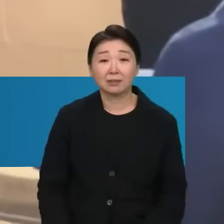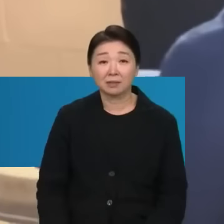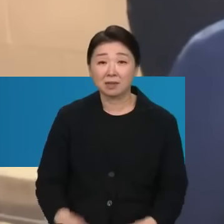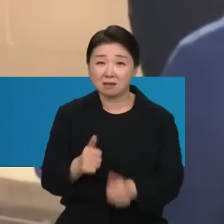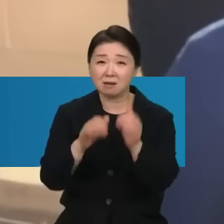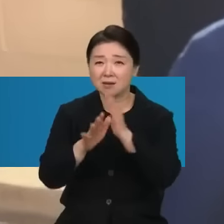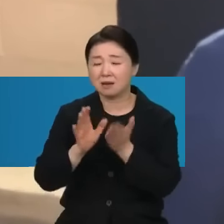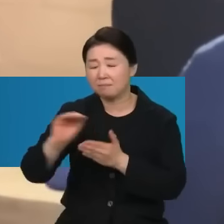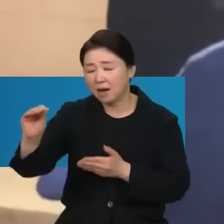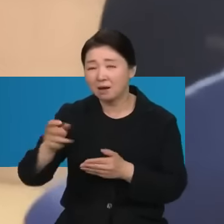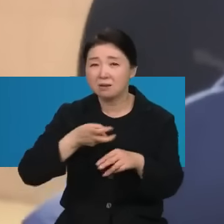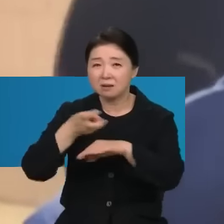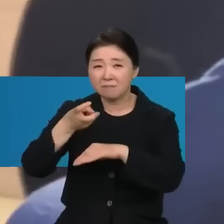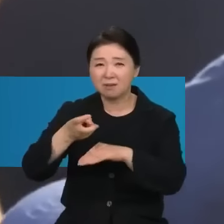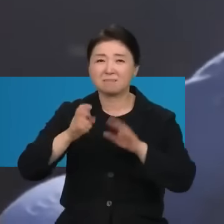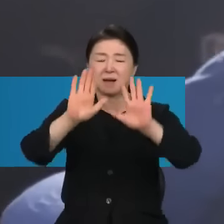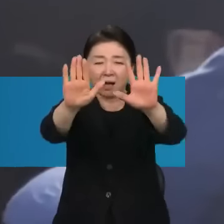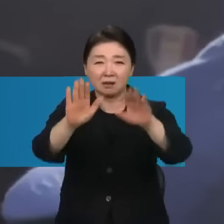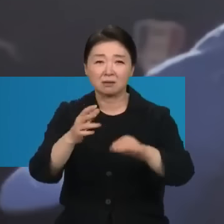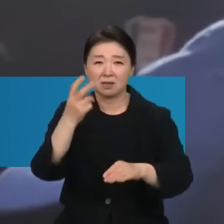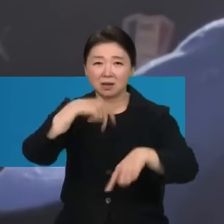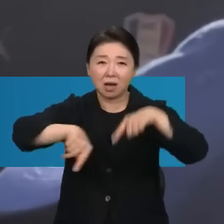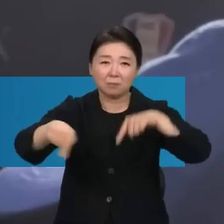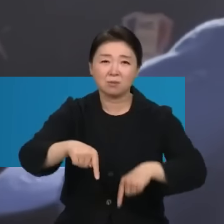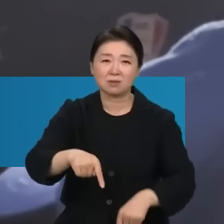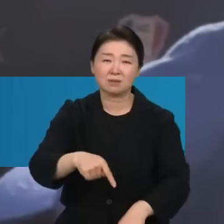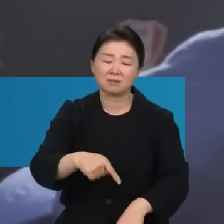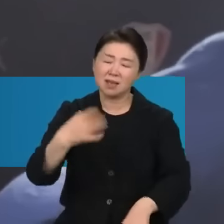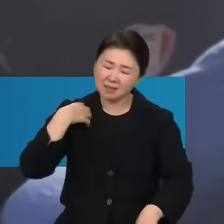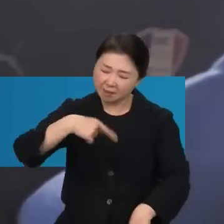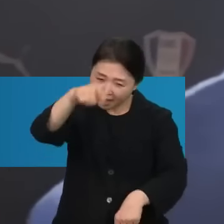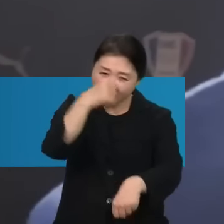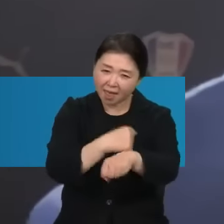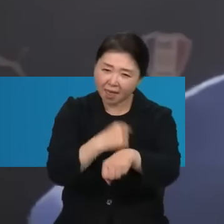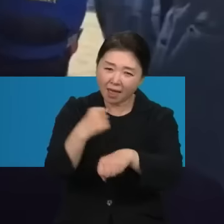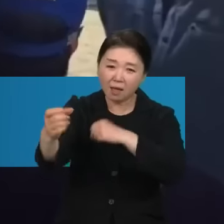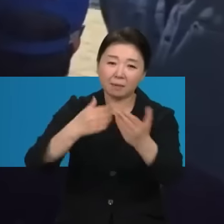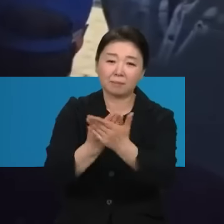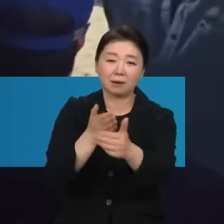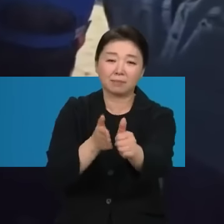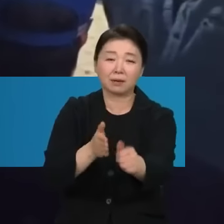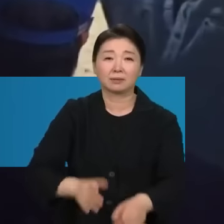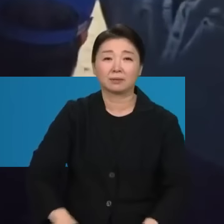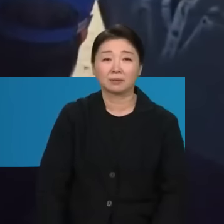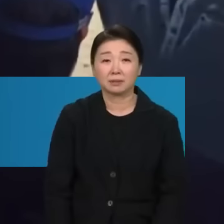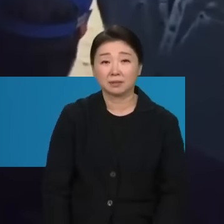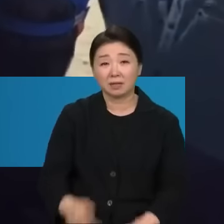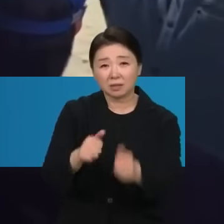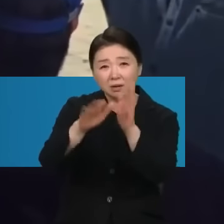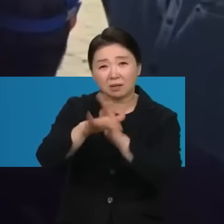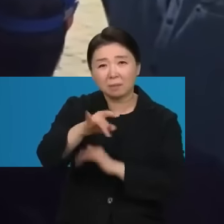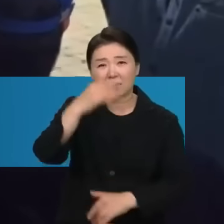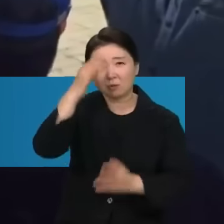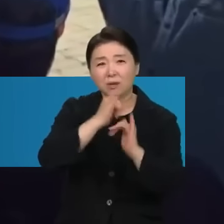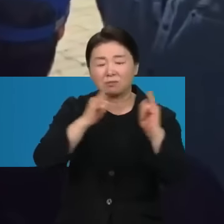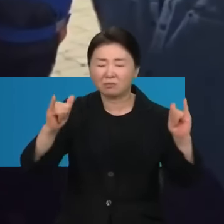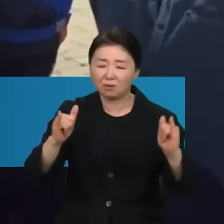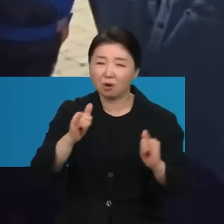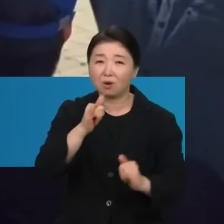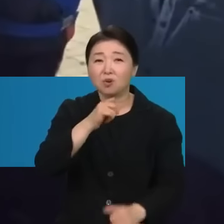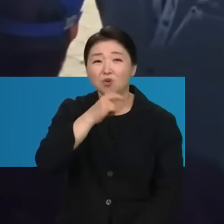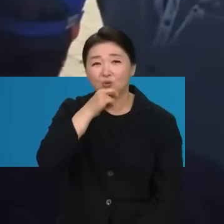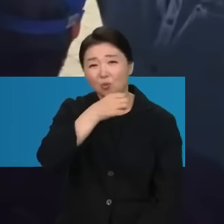경기장을 빠져나가는 버스를 막고선 염기훈 감독에게 책임 있는 답변을 요구하기도 했습니다. 경기 때마다 관중석을 메우는